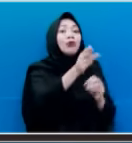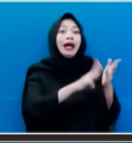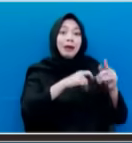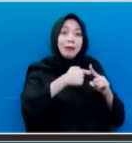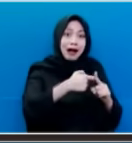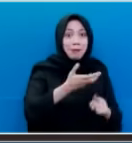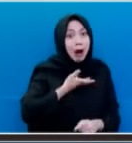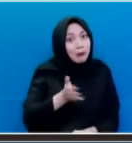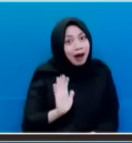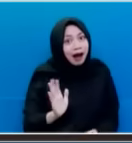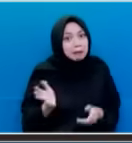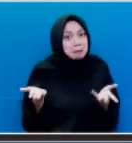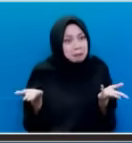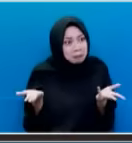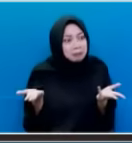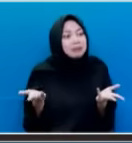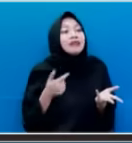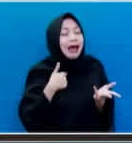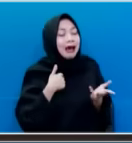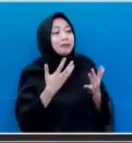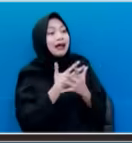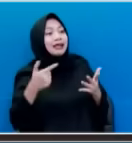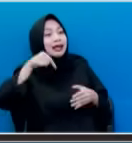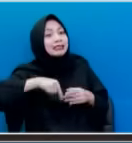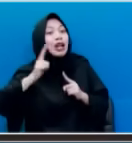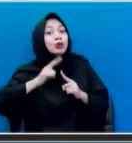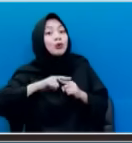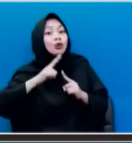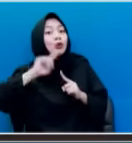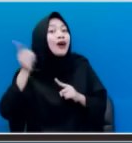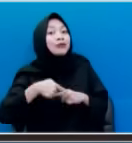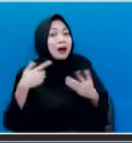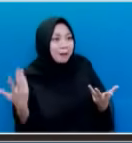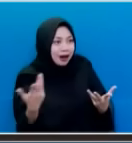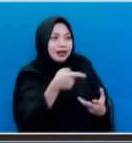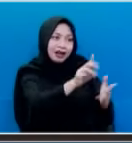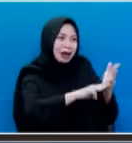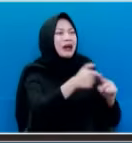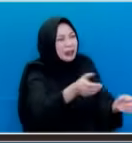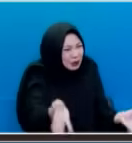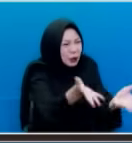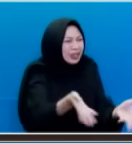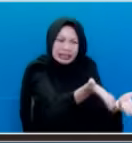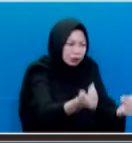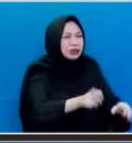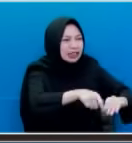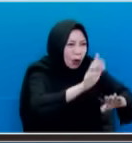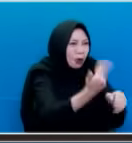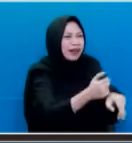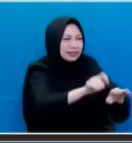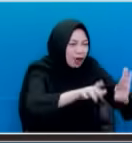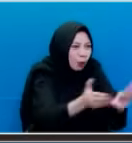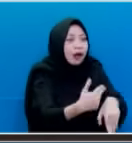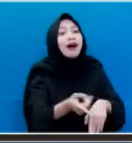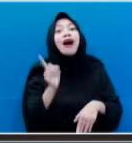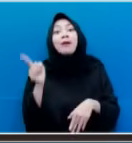masih bisa didorong supaya mereka mau, karena kita harus ingatkan mereka bahwa dampaknya ini bukan sekedar pada orang-orang